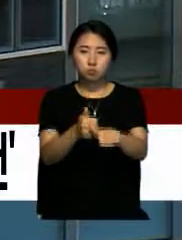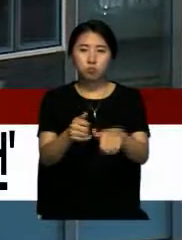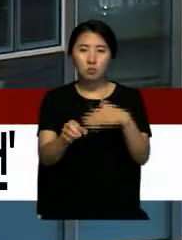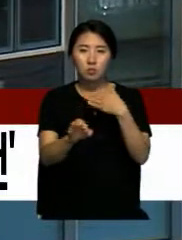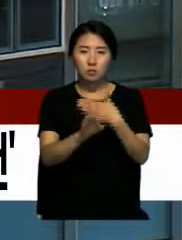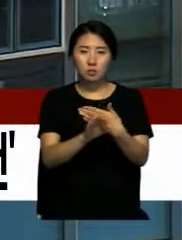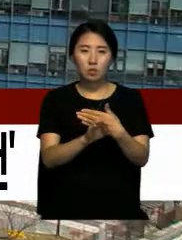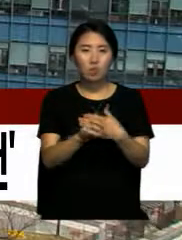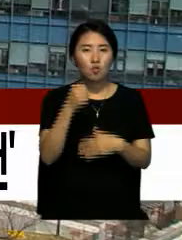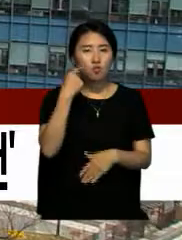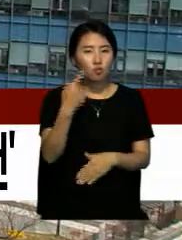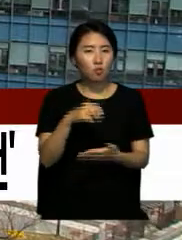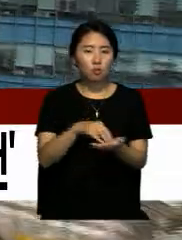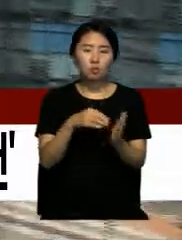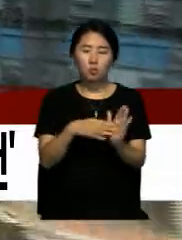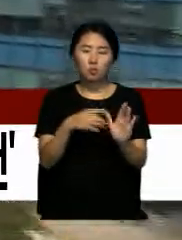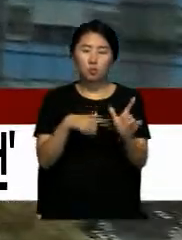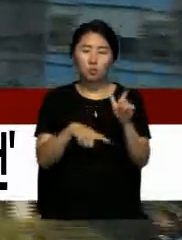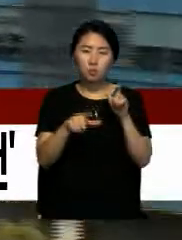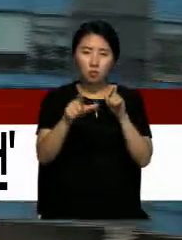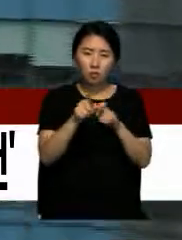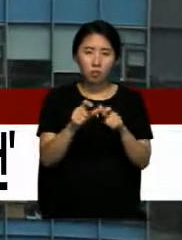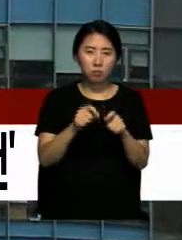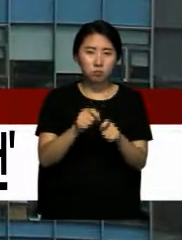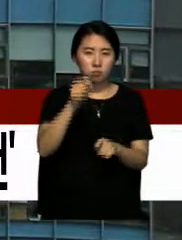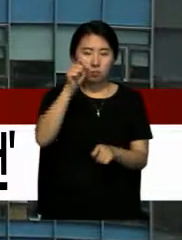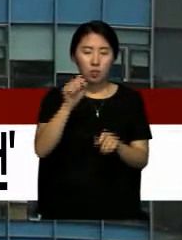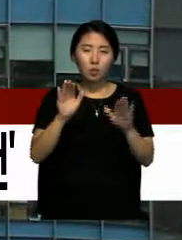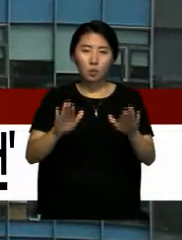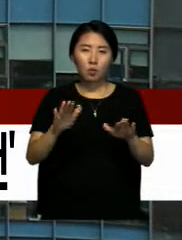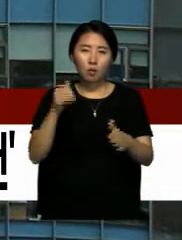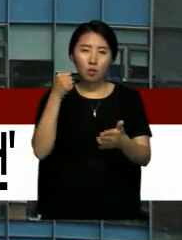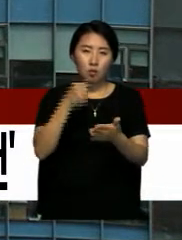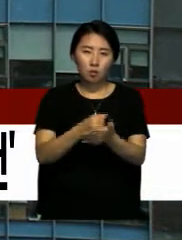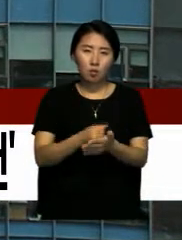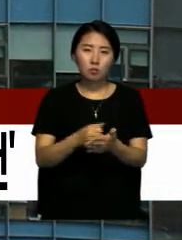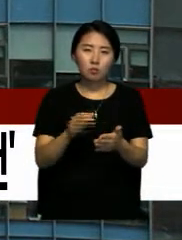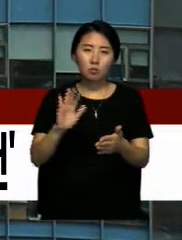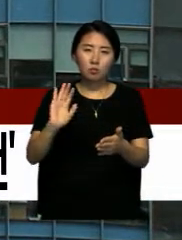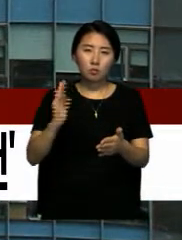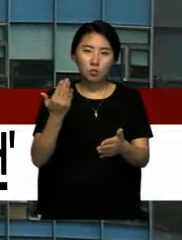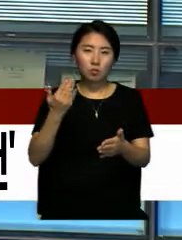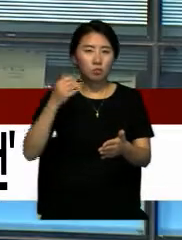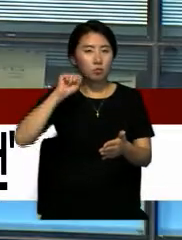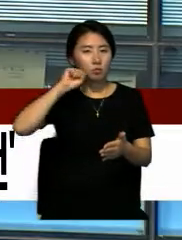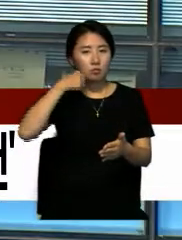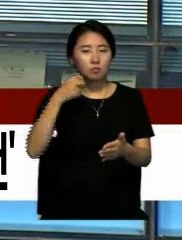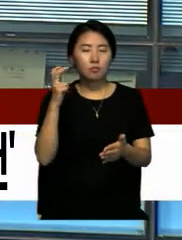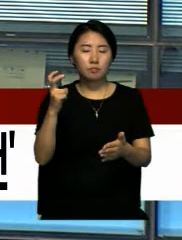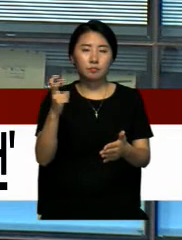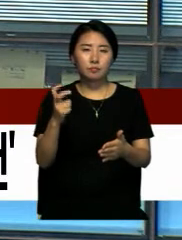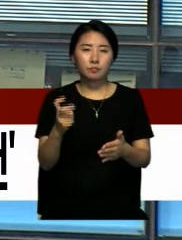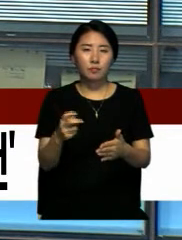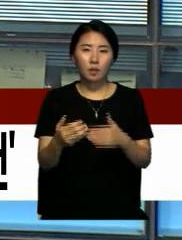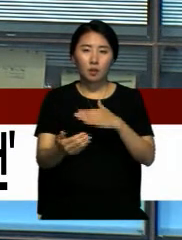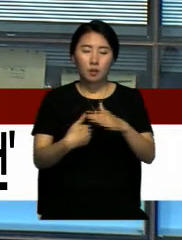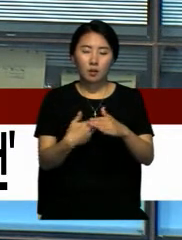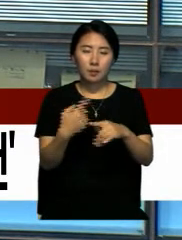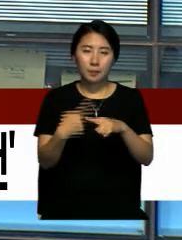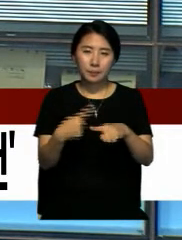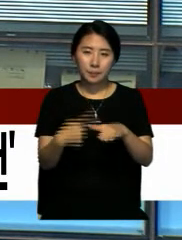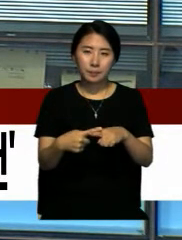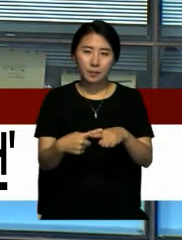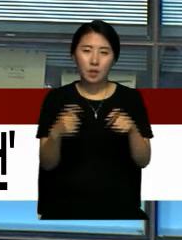진행한다면 최소 6개월은 걸리는 만큼 올해 안에 결과가 나오기는 쉽지 않을 전망. 때문에 예비 타당성